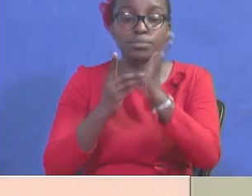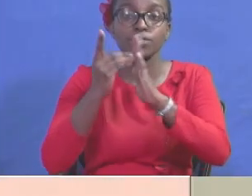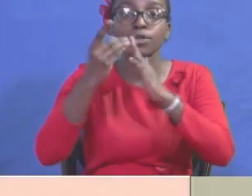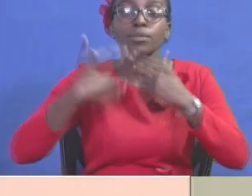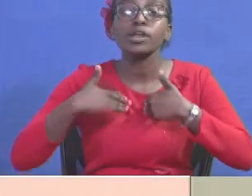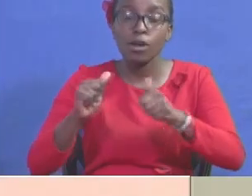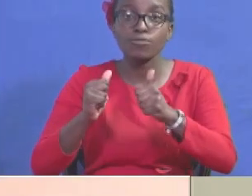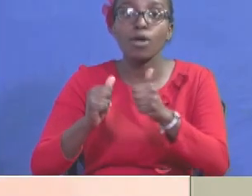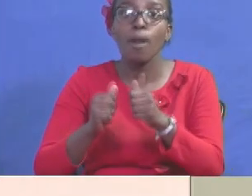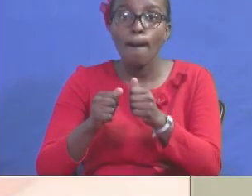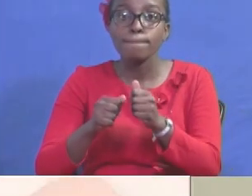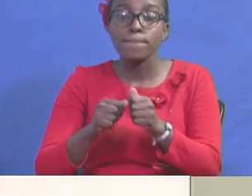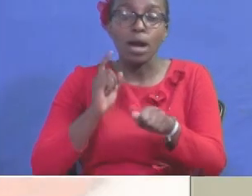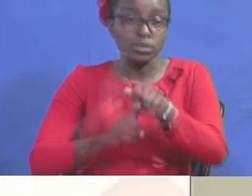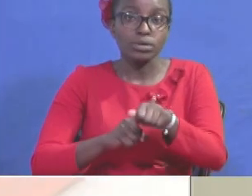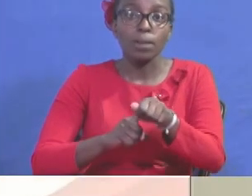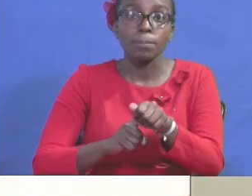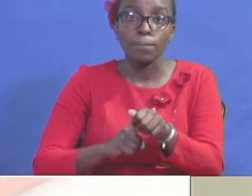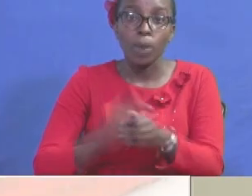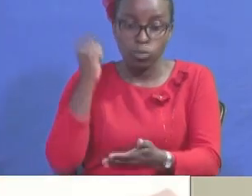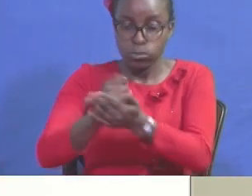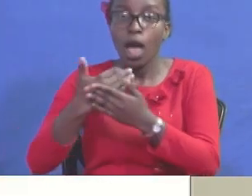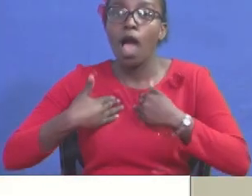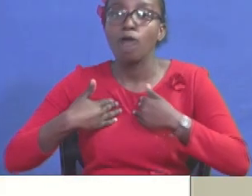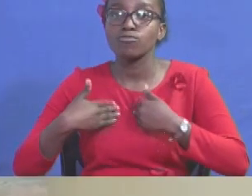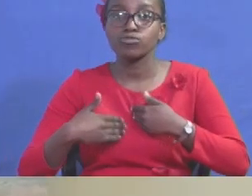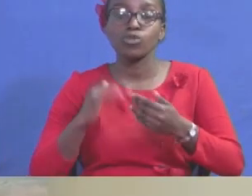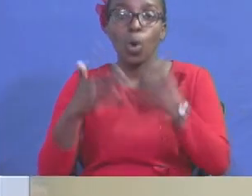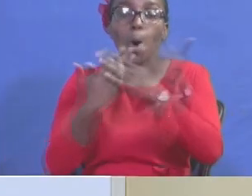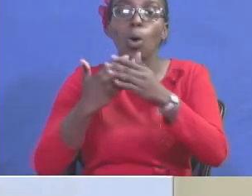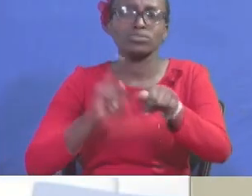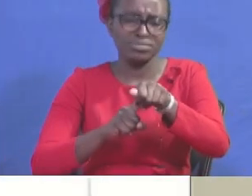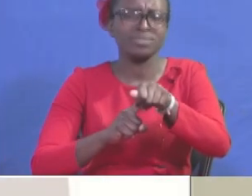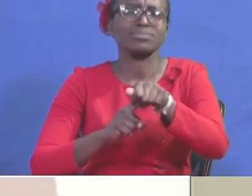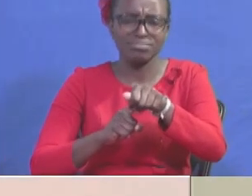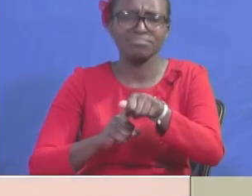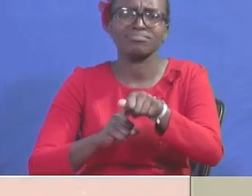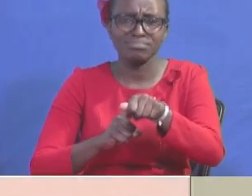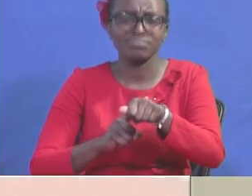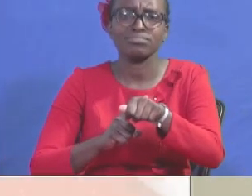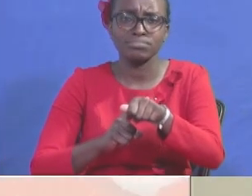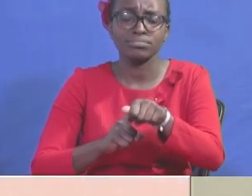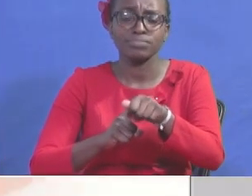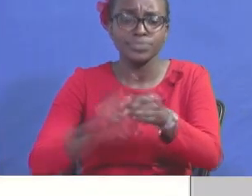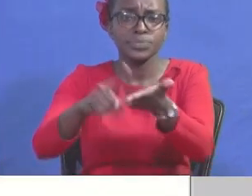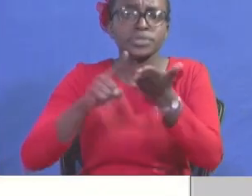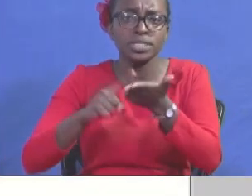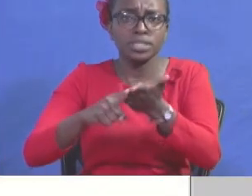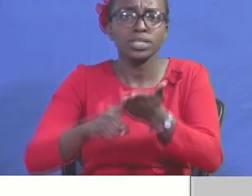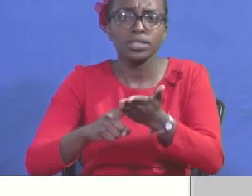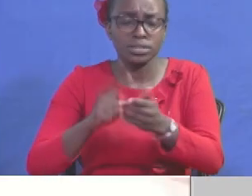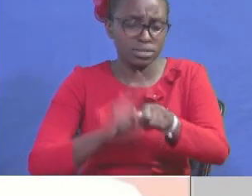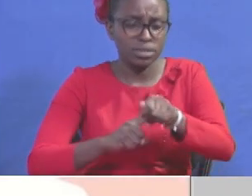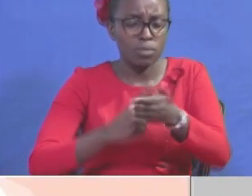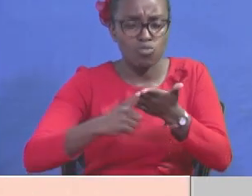proposal is very much informed with a lot of the debates and engagements in which part of that has been discussed during this past week with